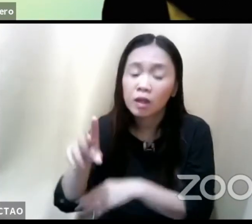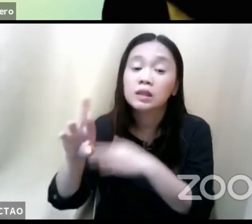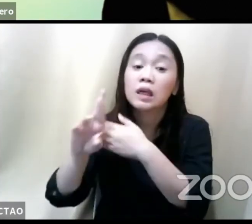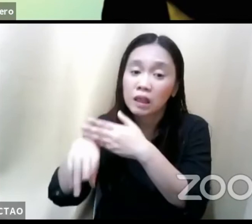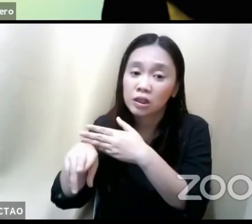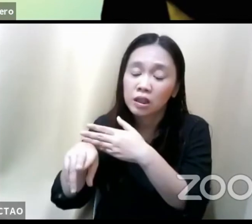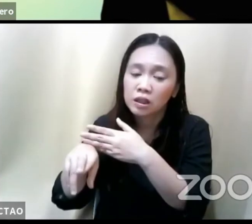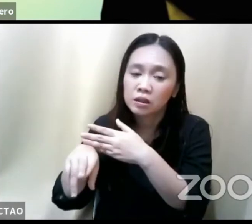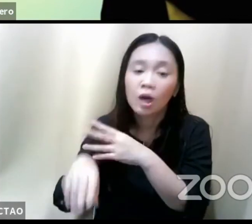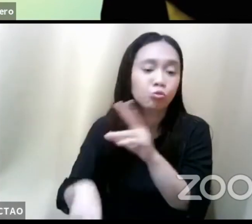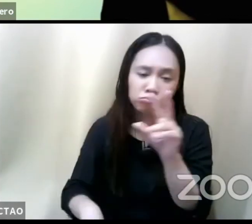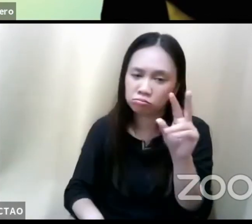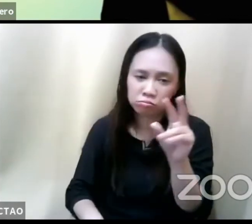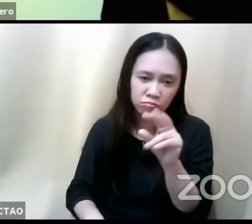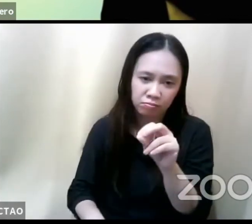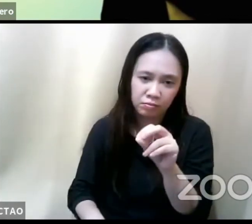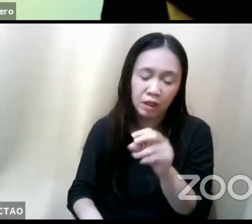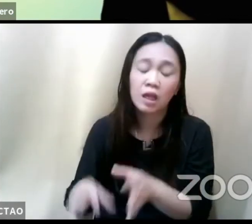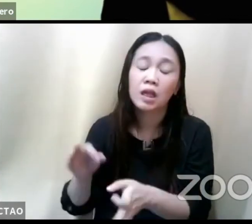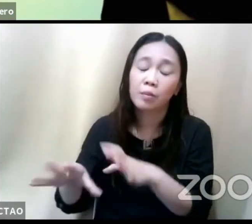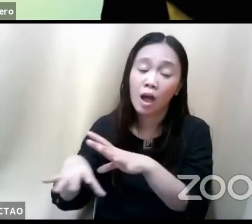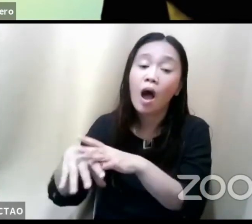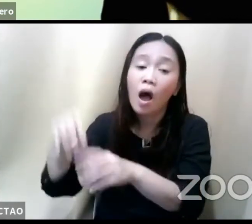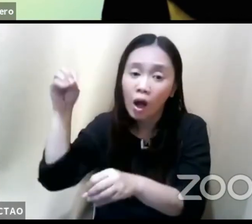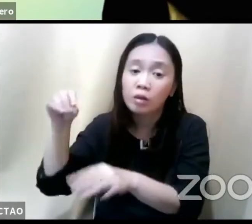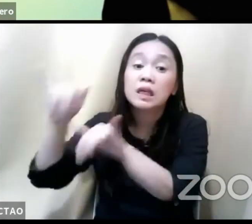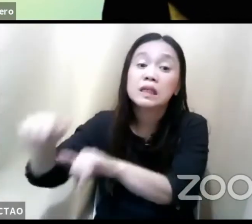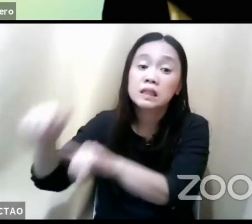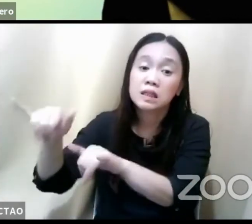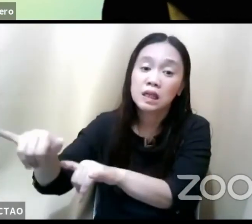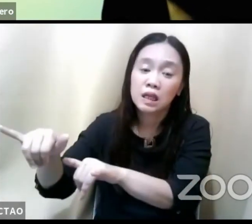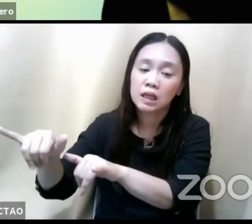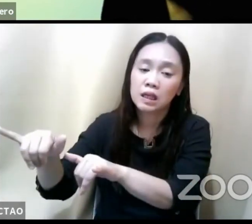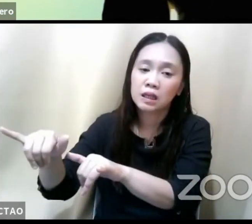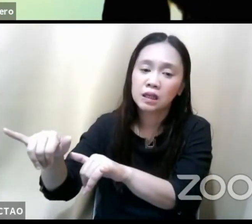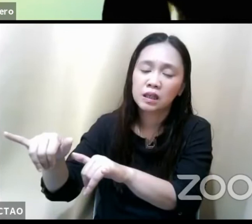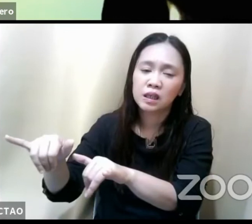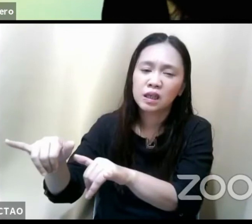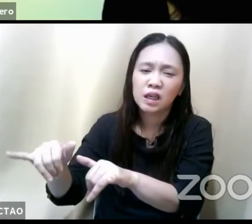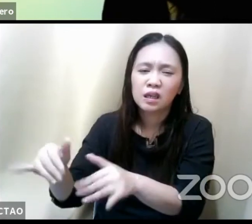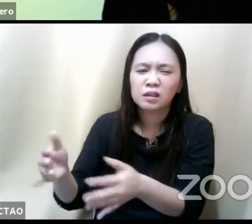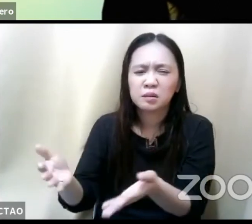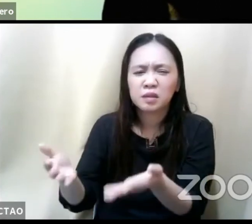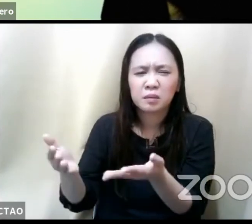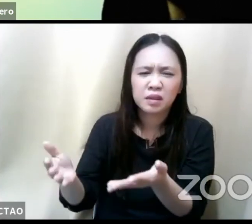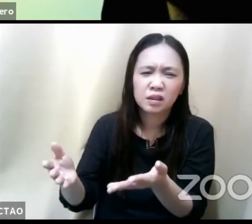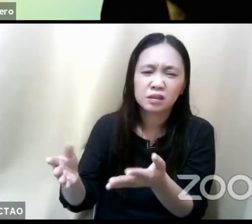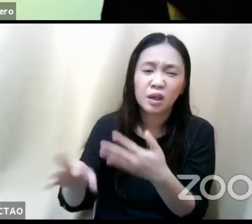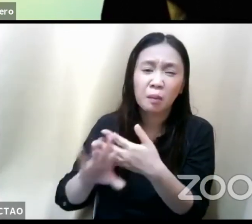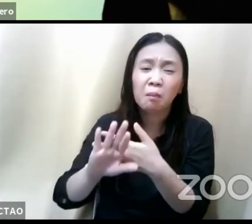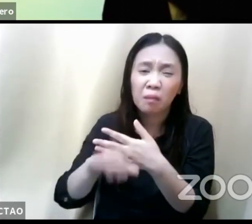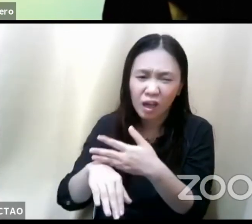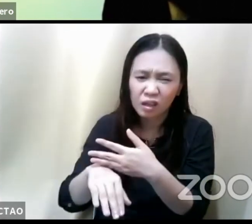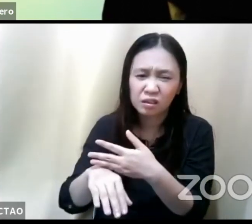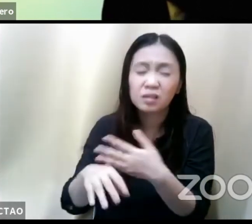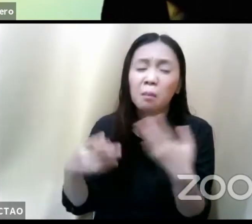Hindi. Okay? Once you're out, stay outside. Okay? Kasi mamaya baka bumalik siya, yun yung problema. Kaya yan yung